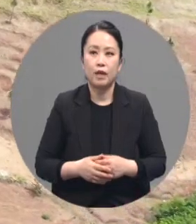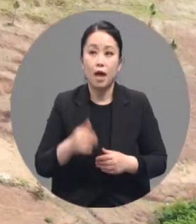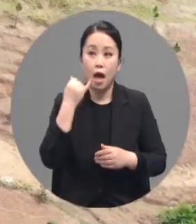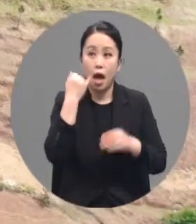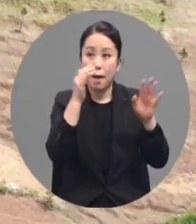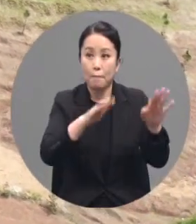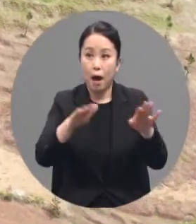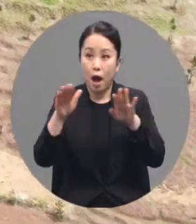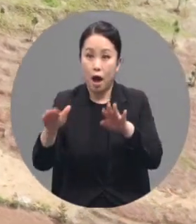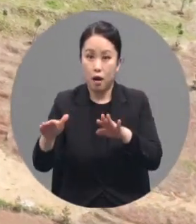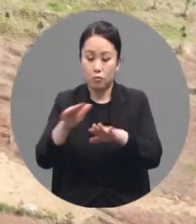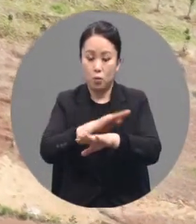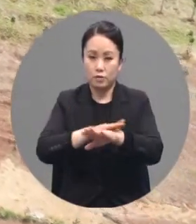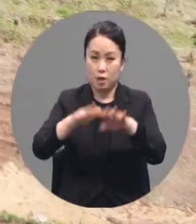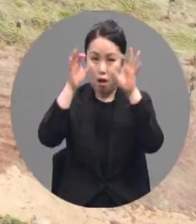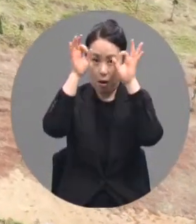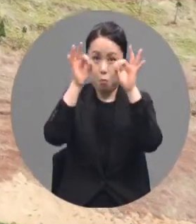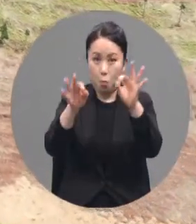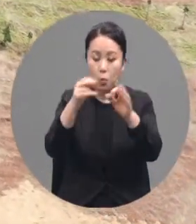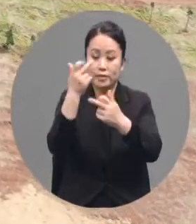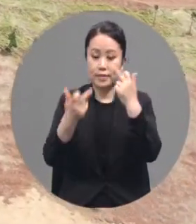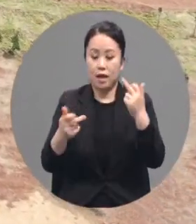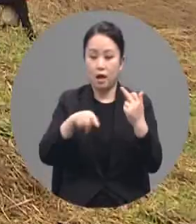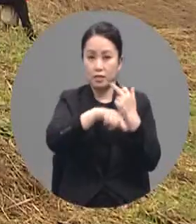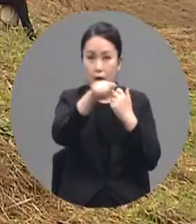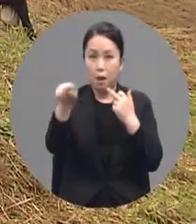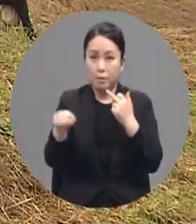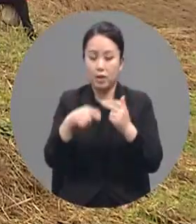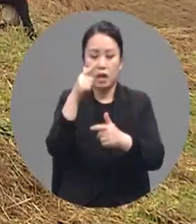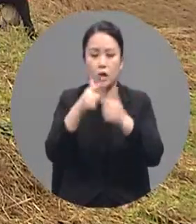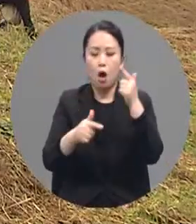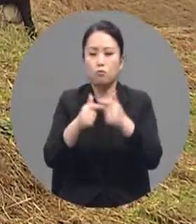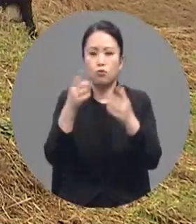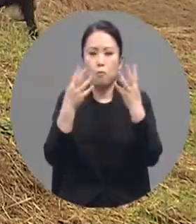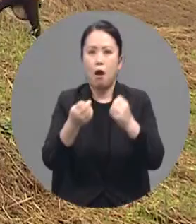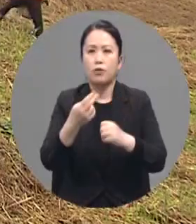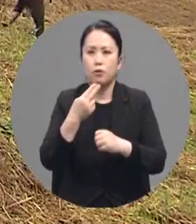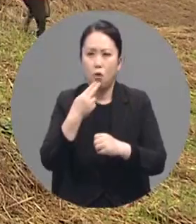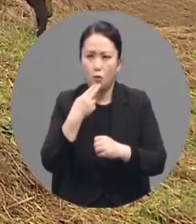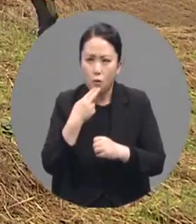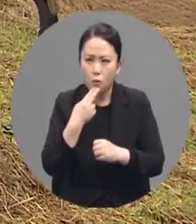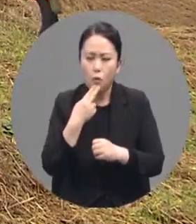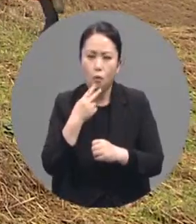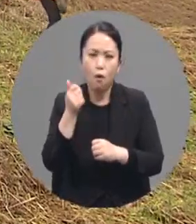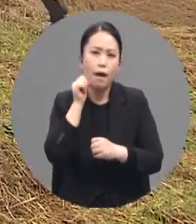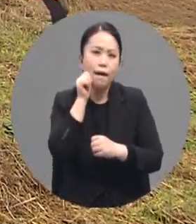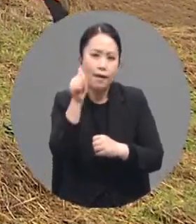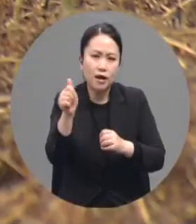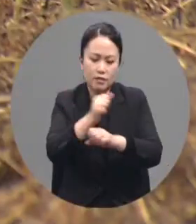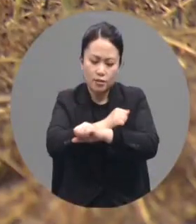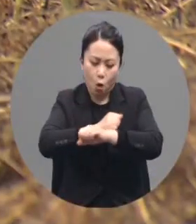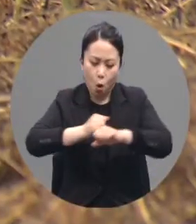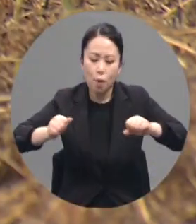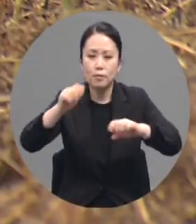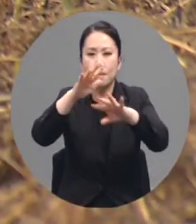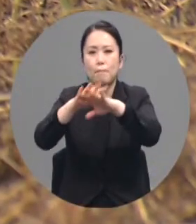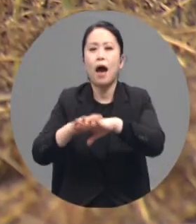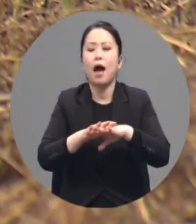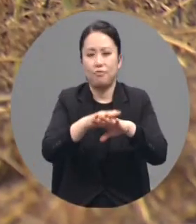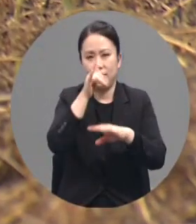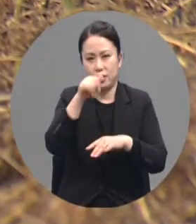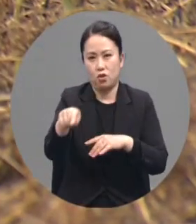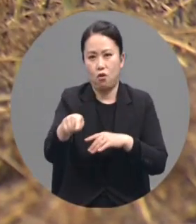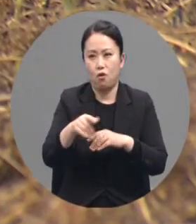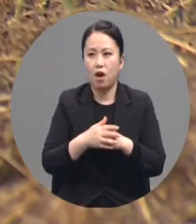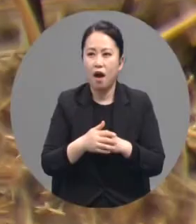바다가 훤히 내려다 보이는 산자락마다 나무는 거의 없고 연갈색의 드넓은 밭이 펼쳐져 있습니다. 가까이 다가가